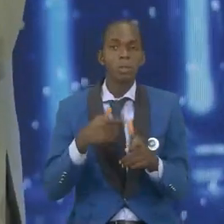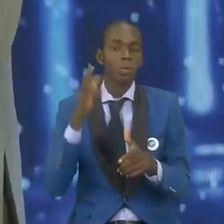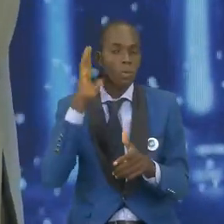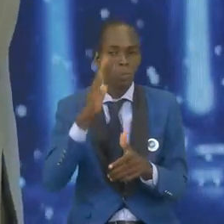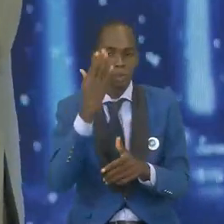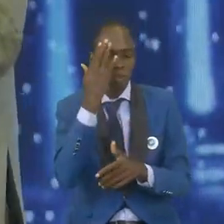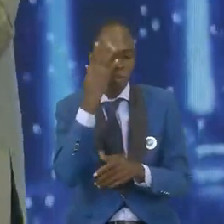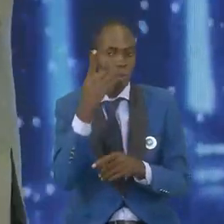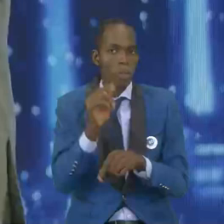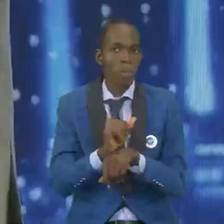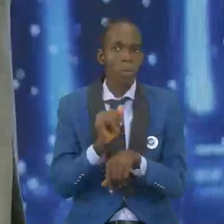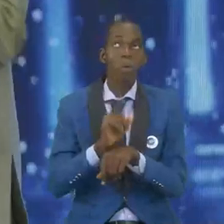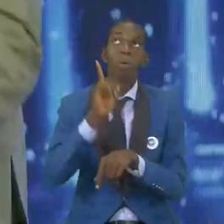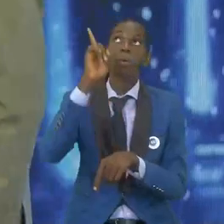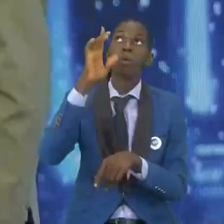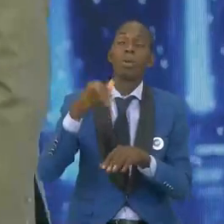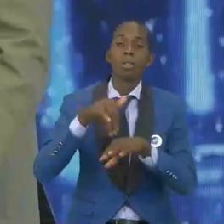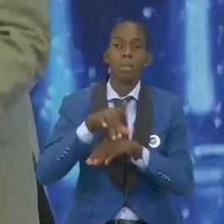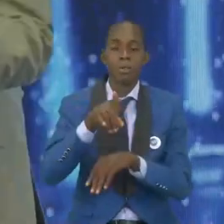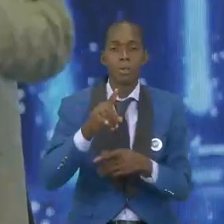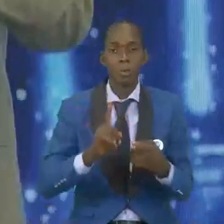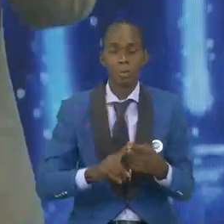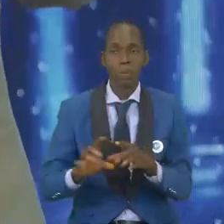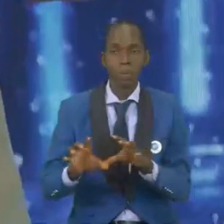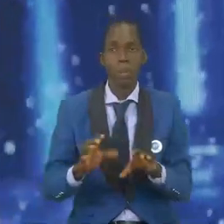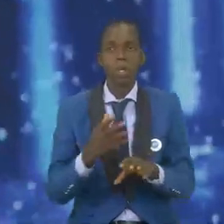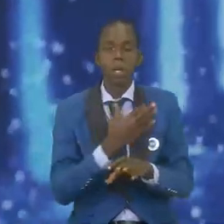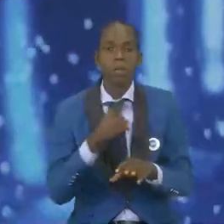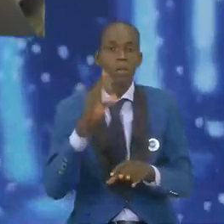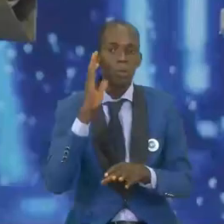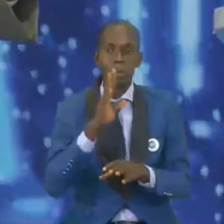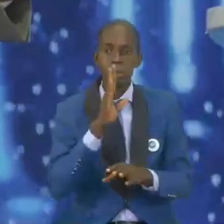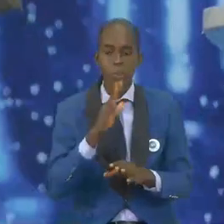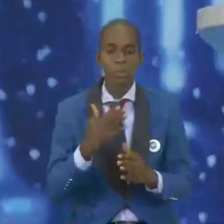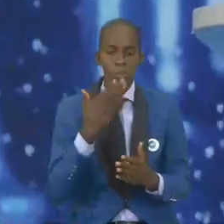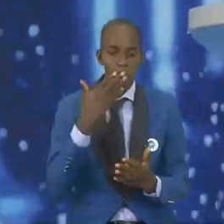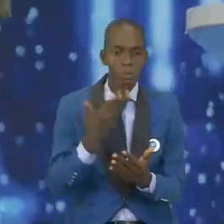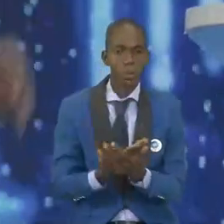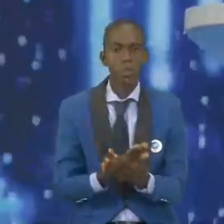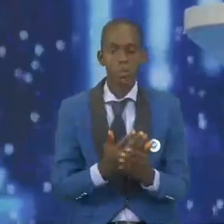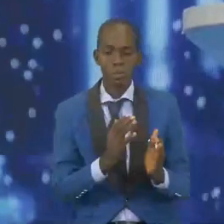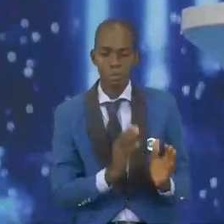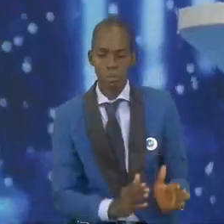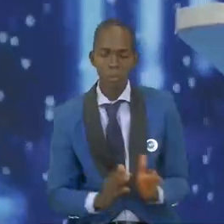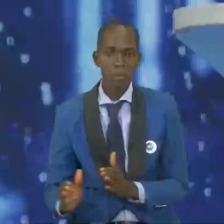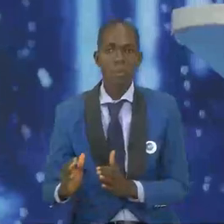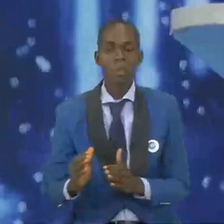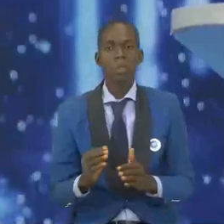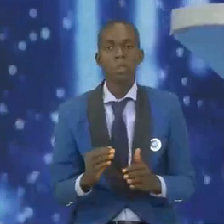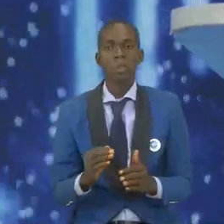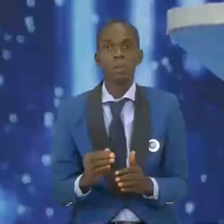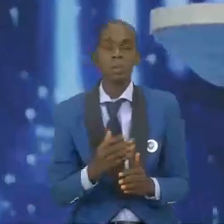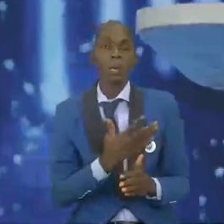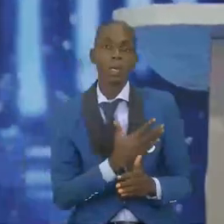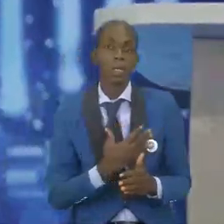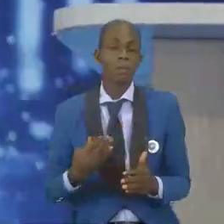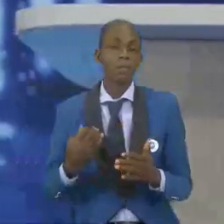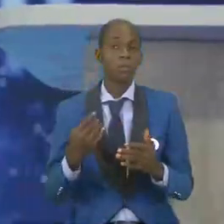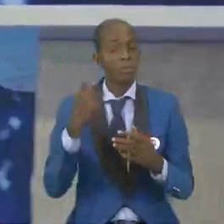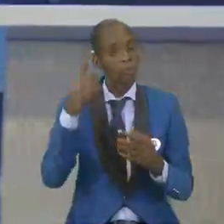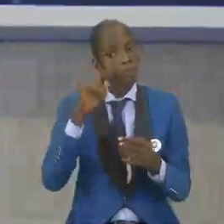donnée? Je serai bien formé, fortifié pour la tâche qui m'attend